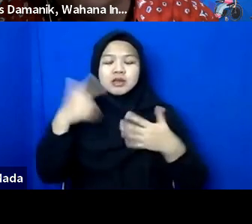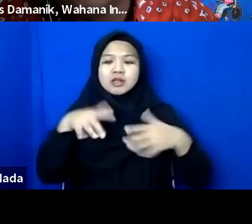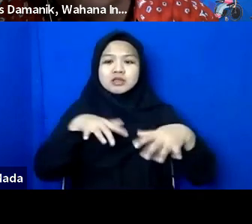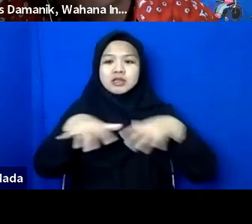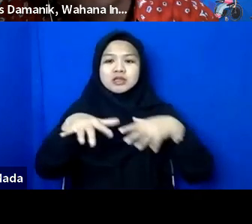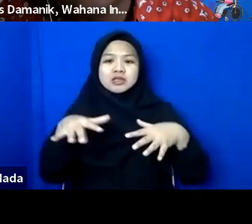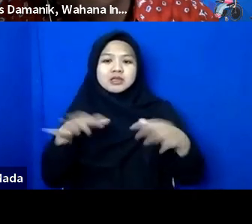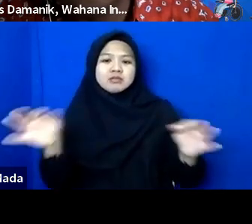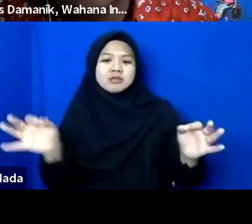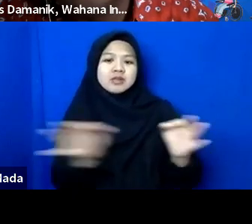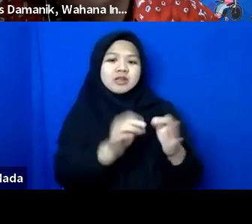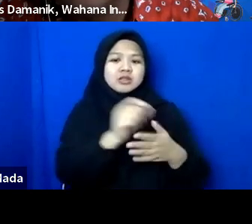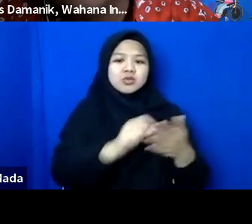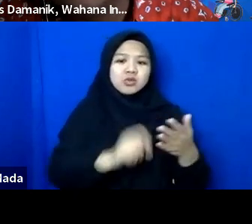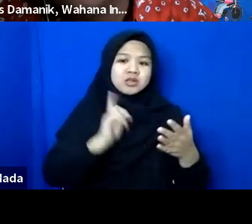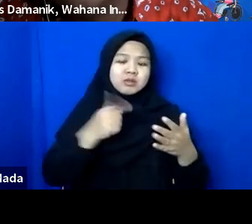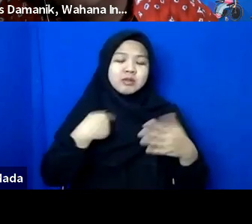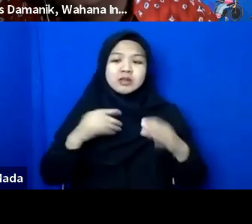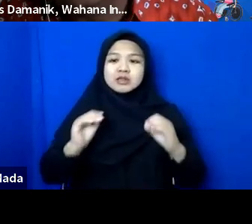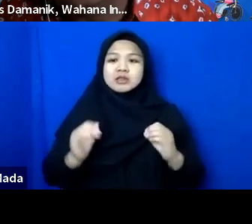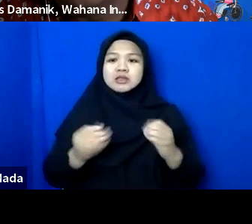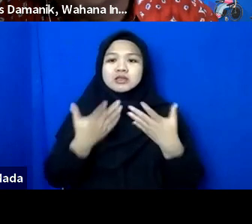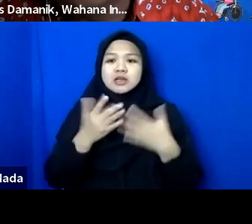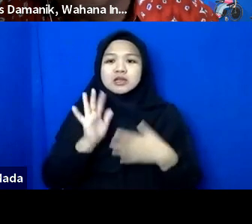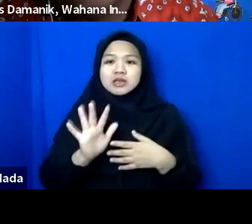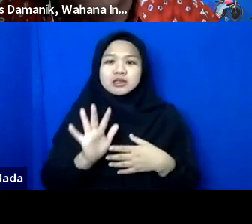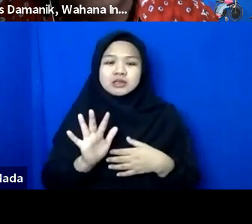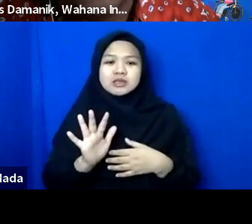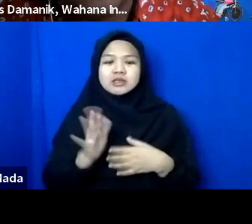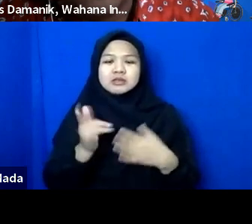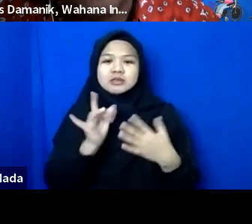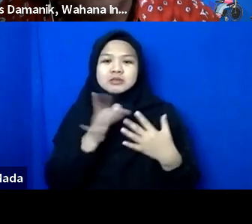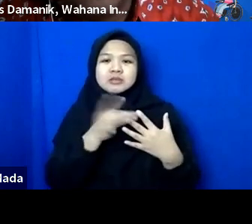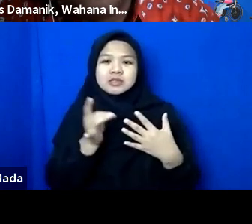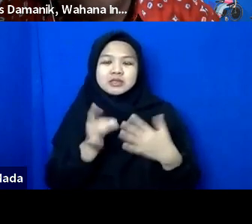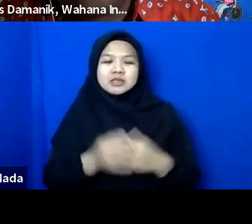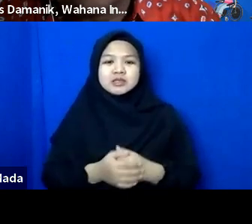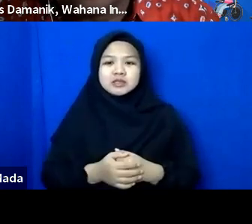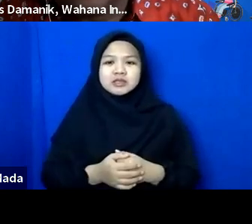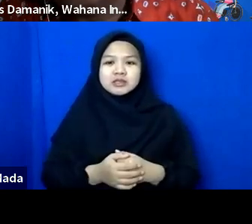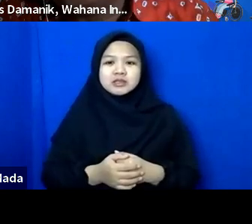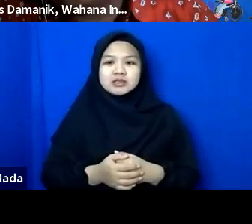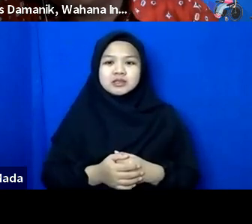mendekati sekolah IT karena memang akan terjadi nanti Hai yaitu tadi milih gitu ya